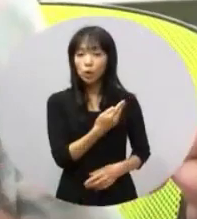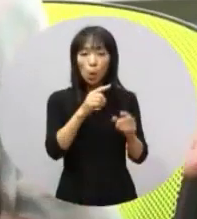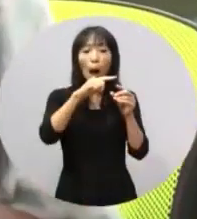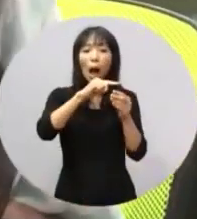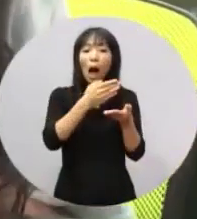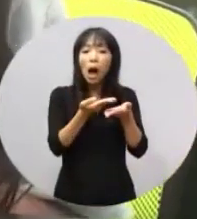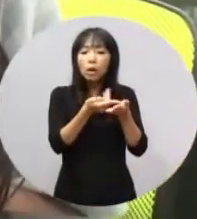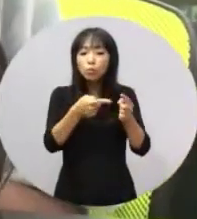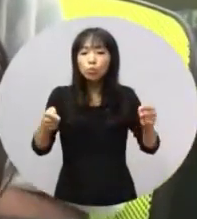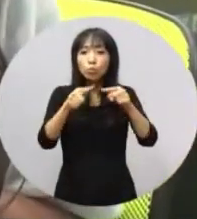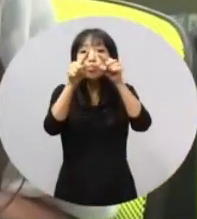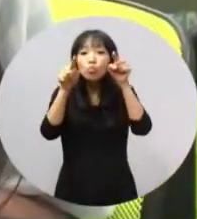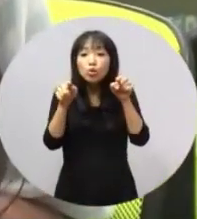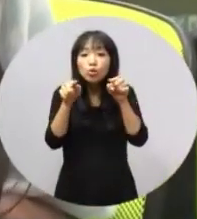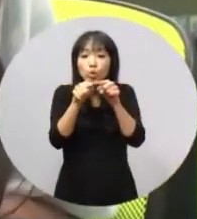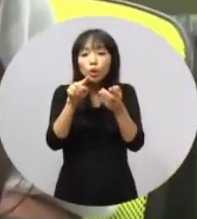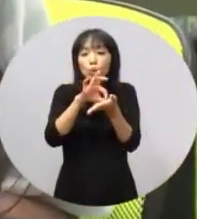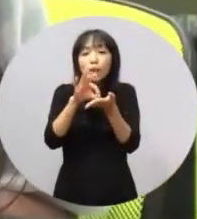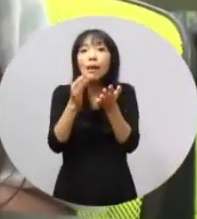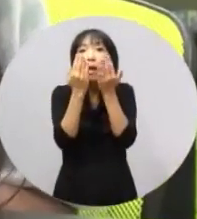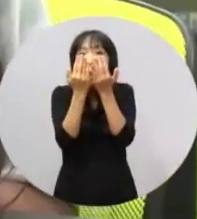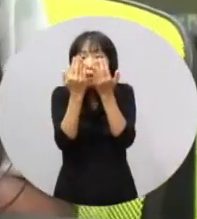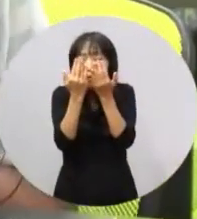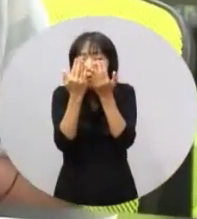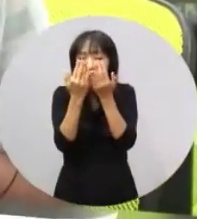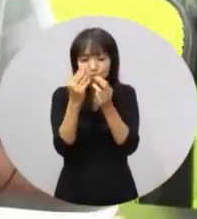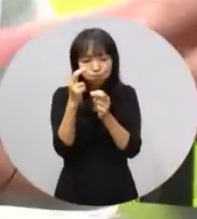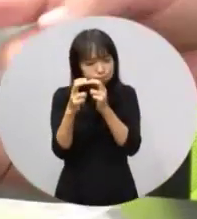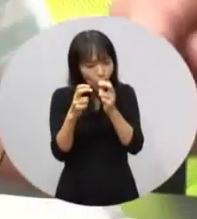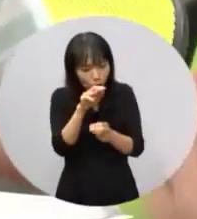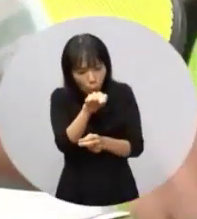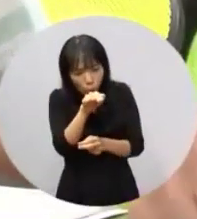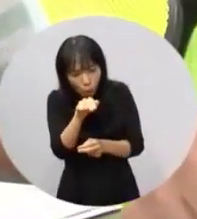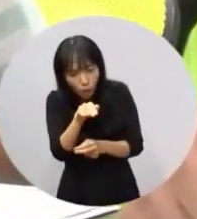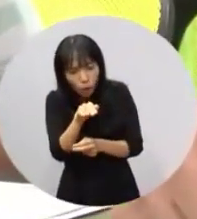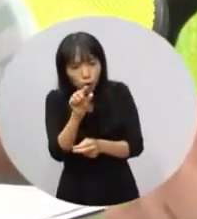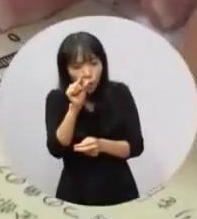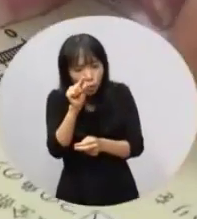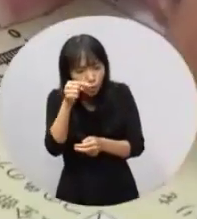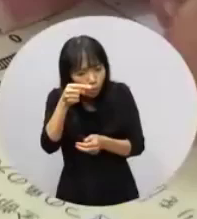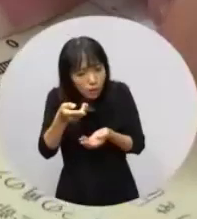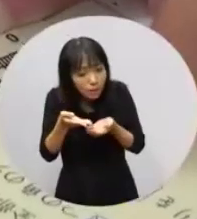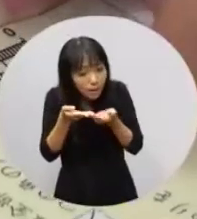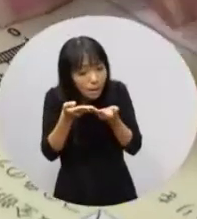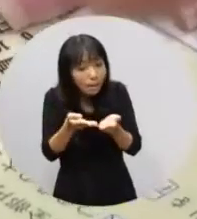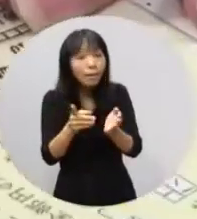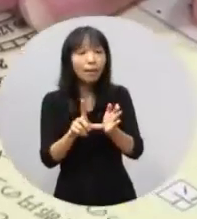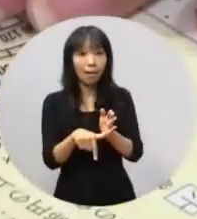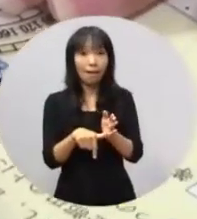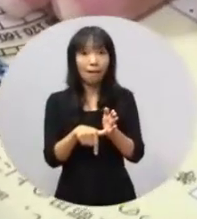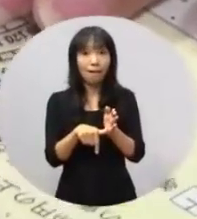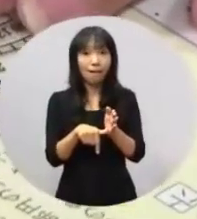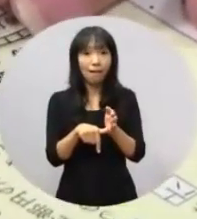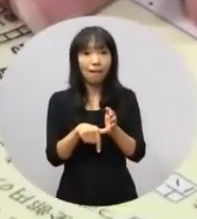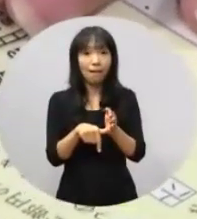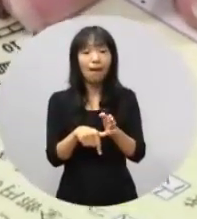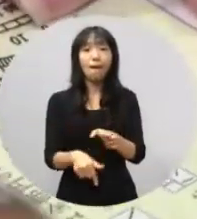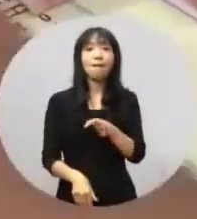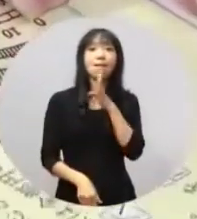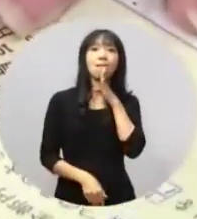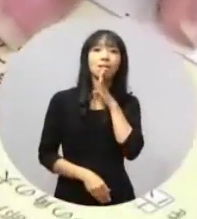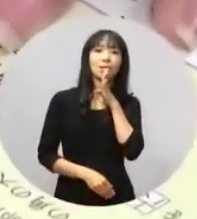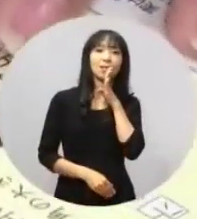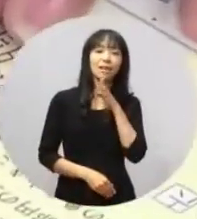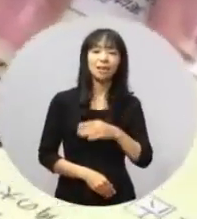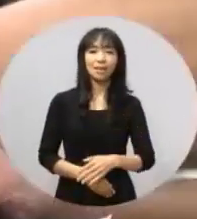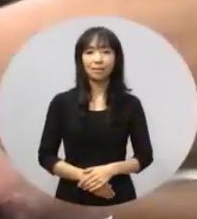分度器を使ったお勉強らやんでいた子供にちょっとしたヒントを与えたらいい303は